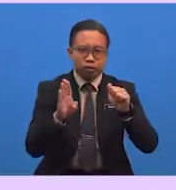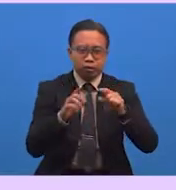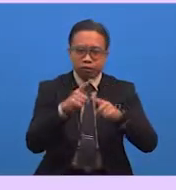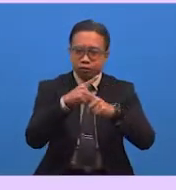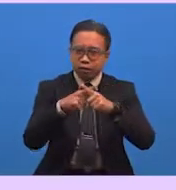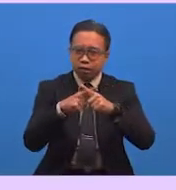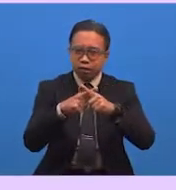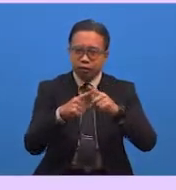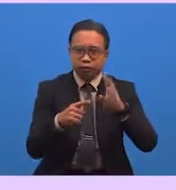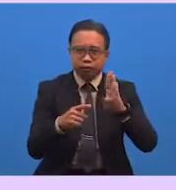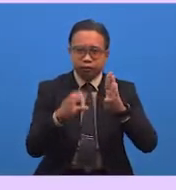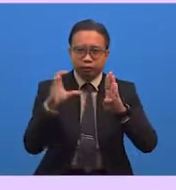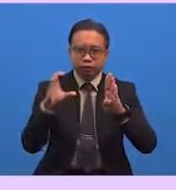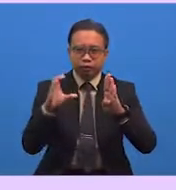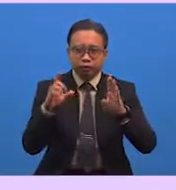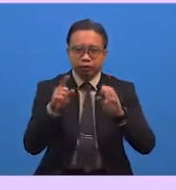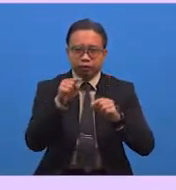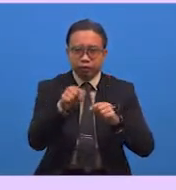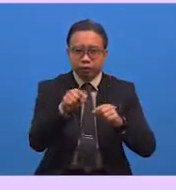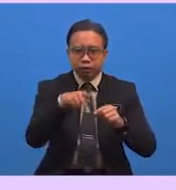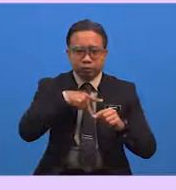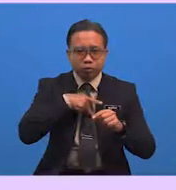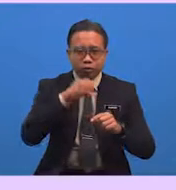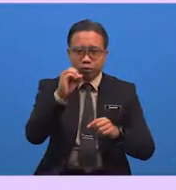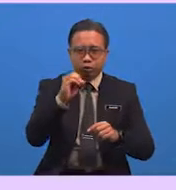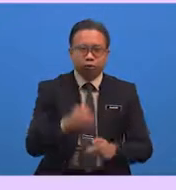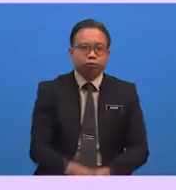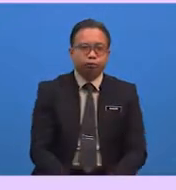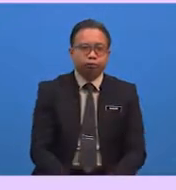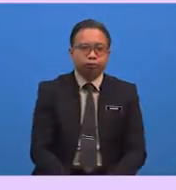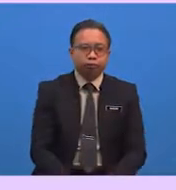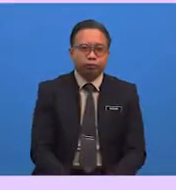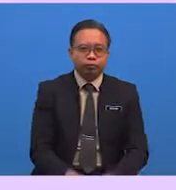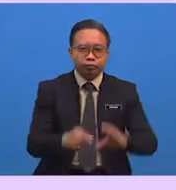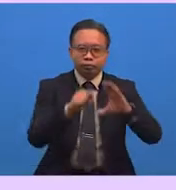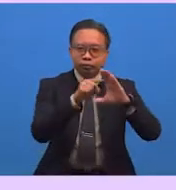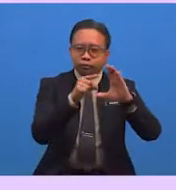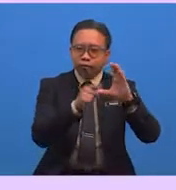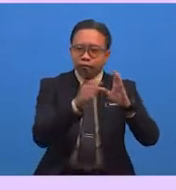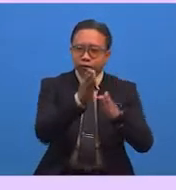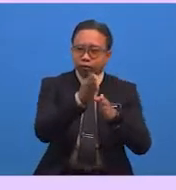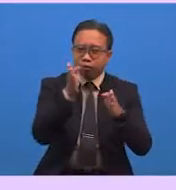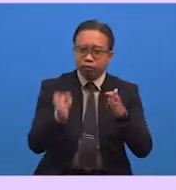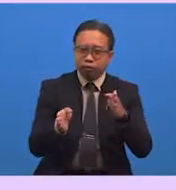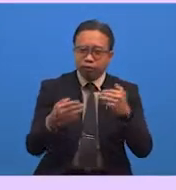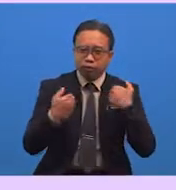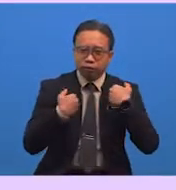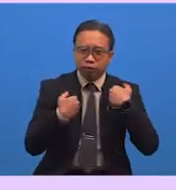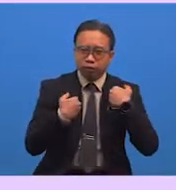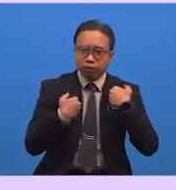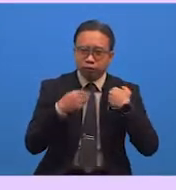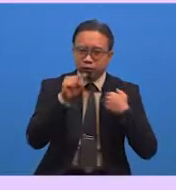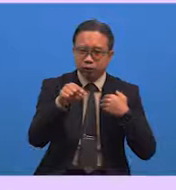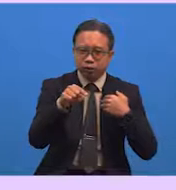BC pada titik sepunya O. Sudut bersebelahan yang mempunyai